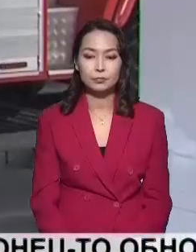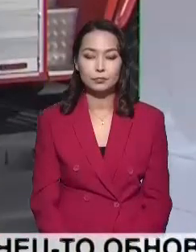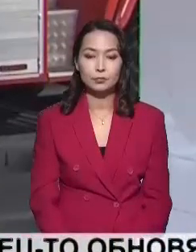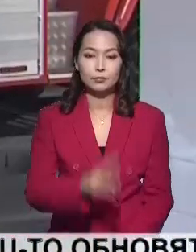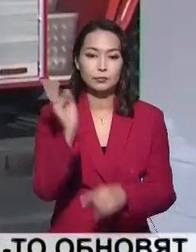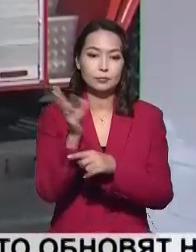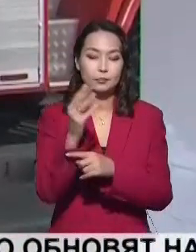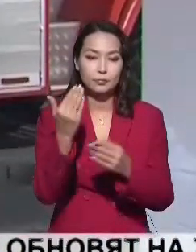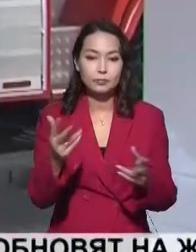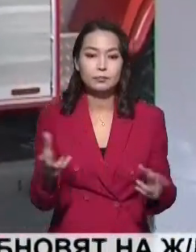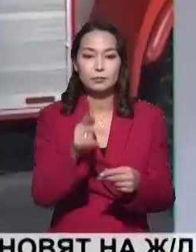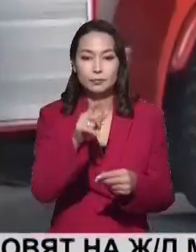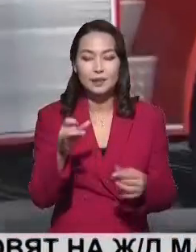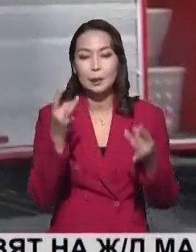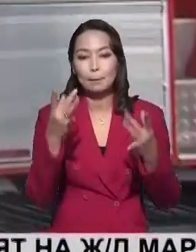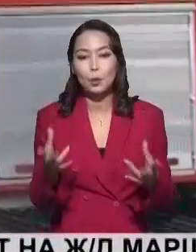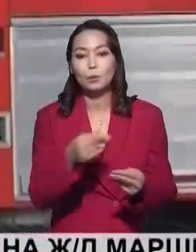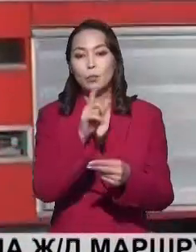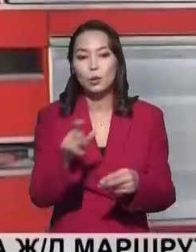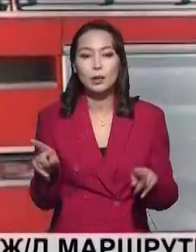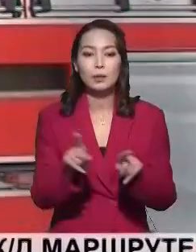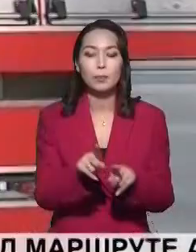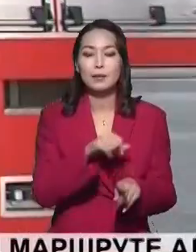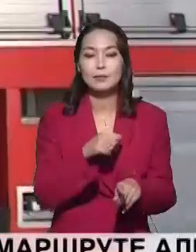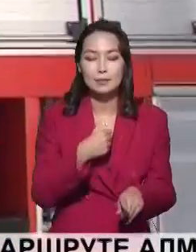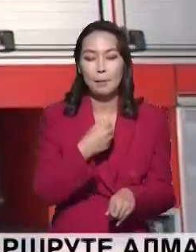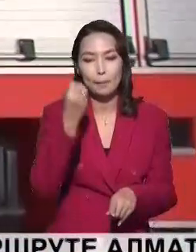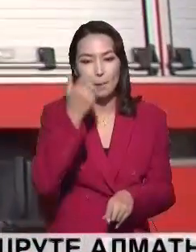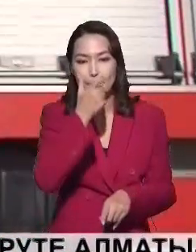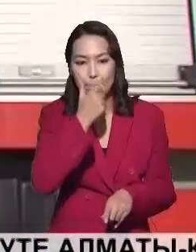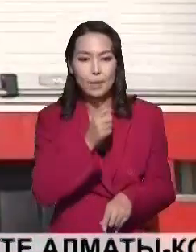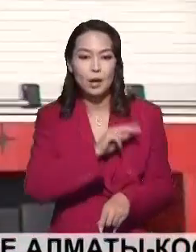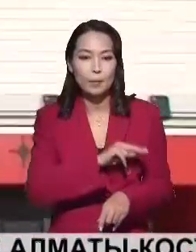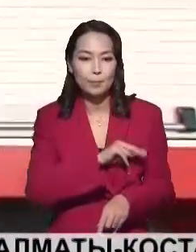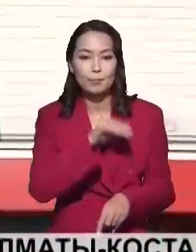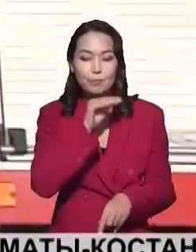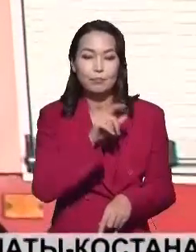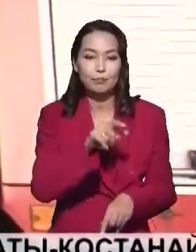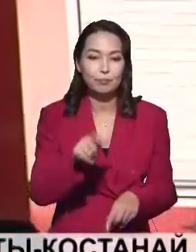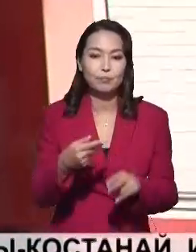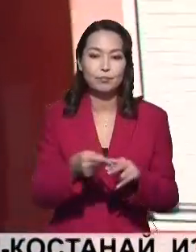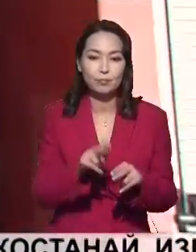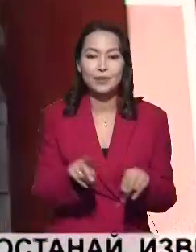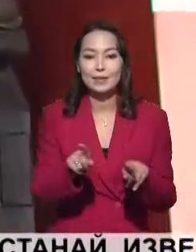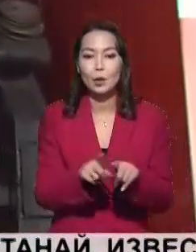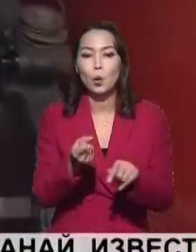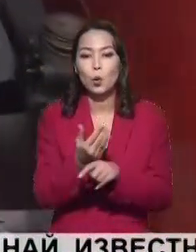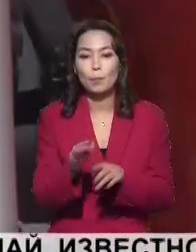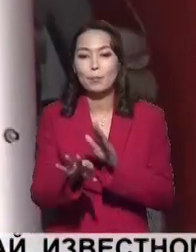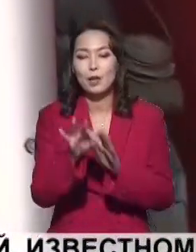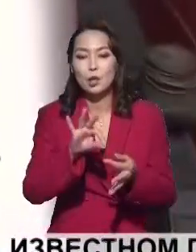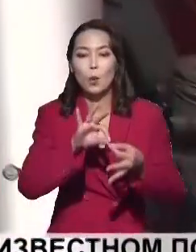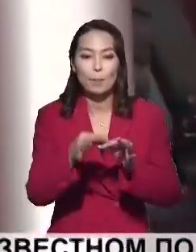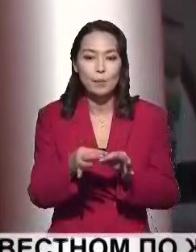Пожарный спасатель или просто спасатель – это одна из самых благородных профессий. Нередко их называют супергероями. И такое определение в силу сложности